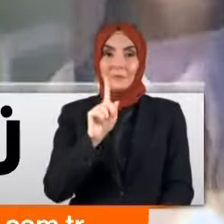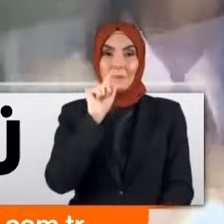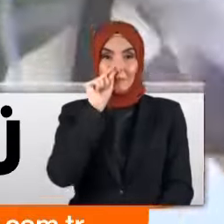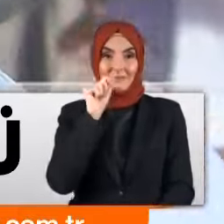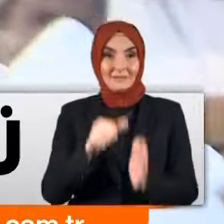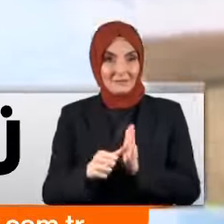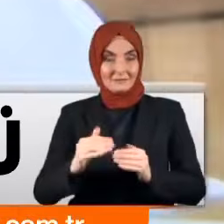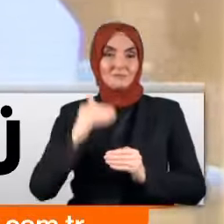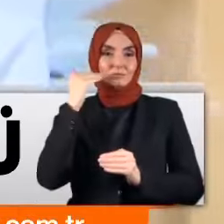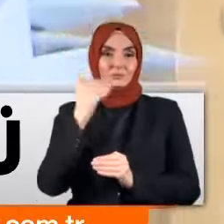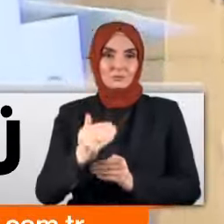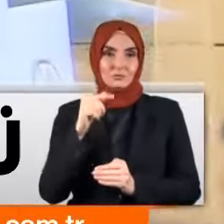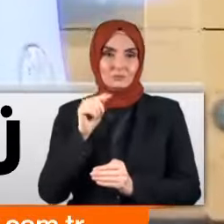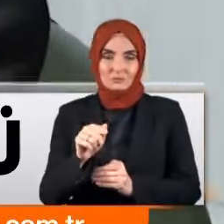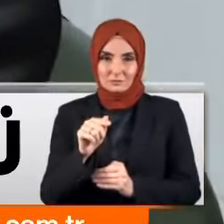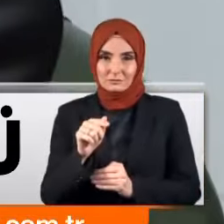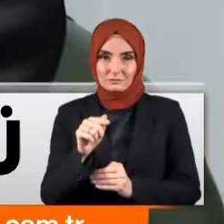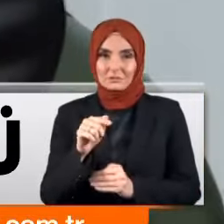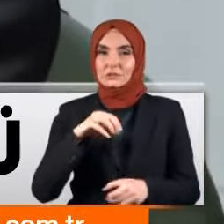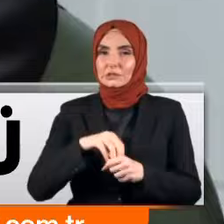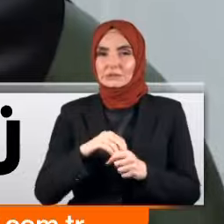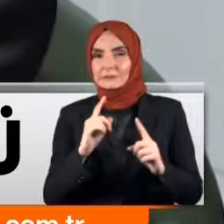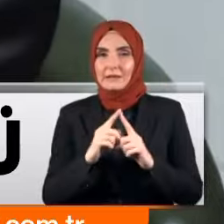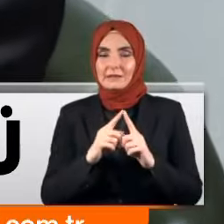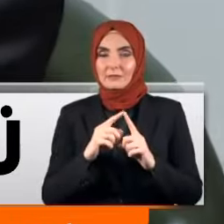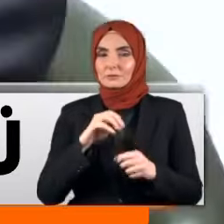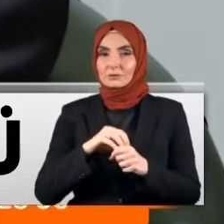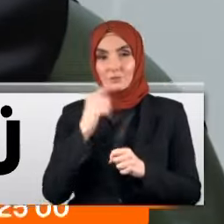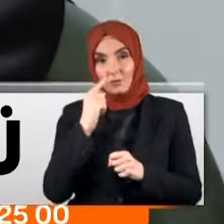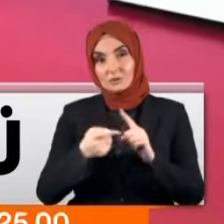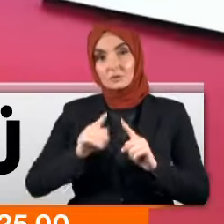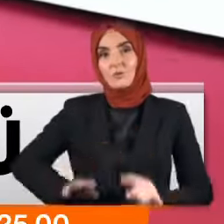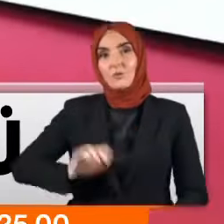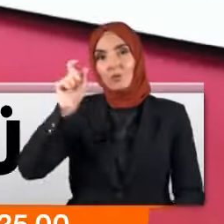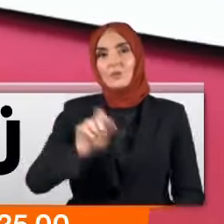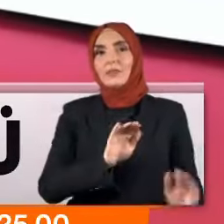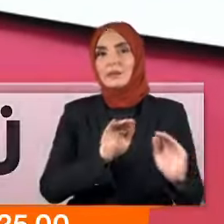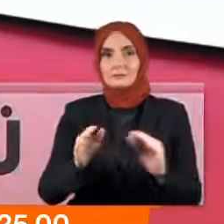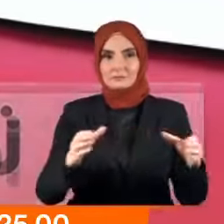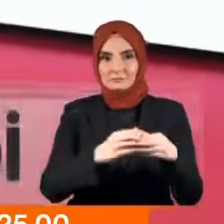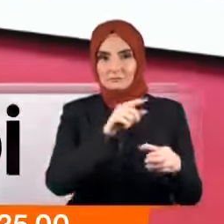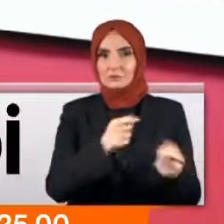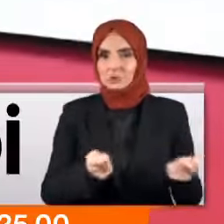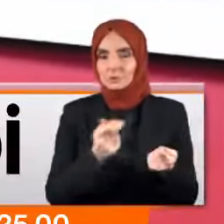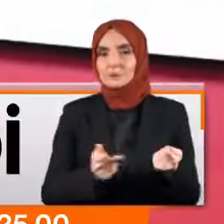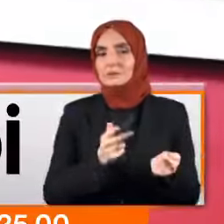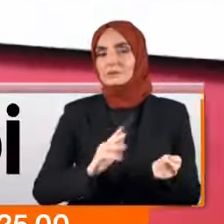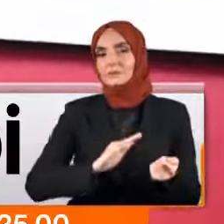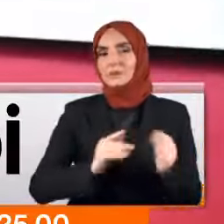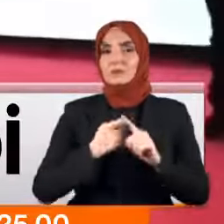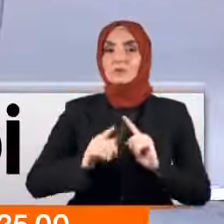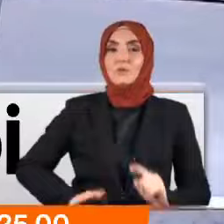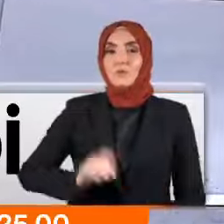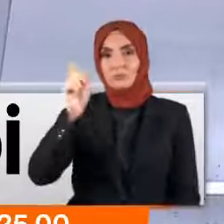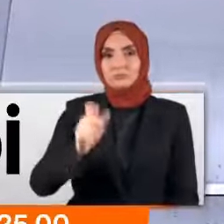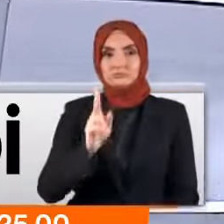ardından Kılıçların çekildiği iç hesaplaşmada Kılıçdaroğlu taraftarları da çalışmalarını hızlandırdı. Kılıçdaroğlu'nun Ankara'daki çalışma